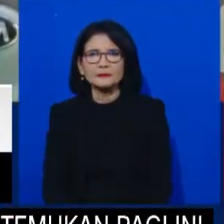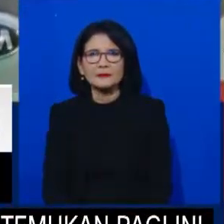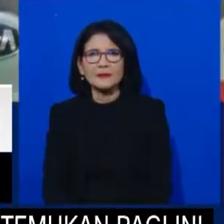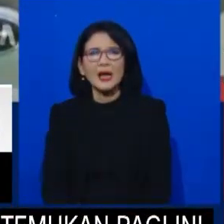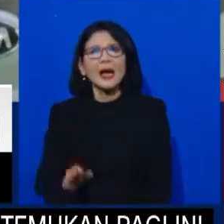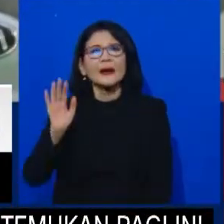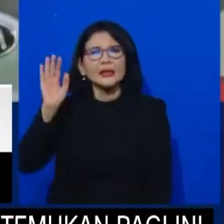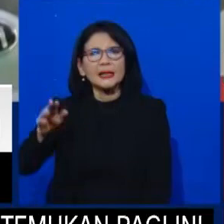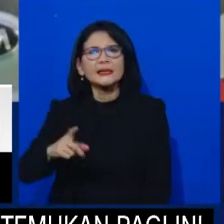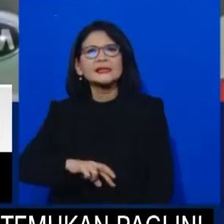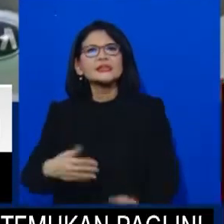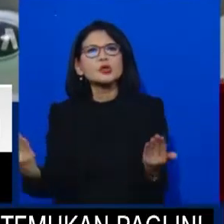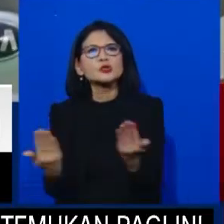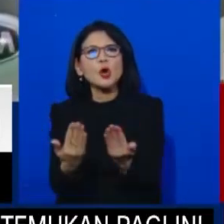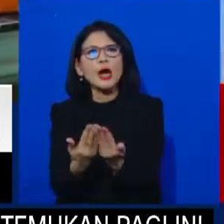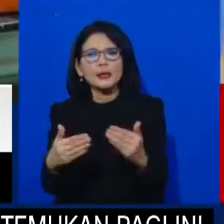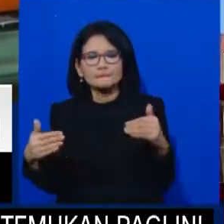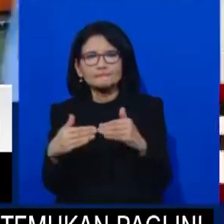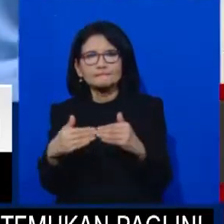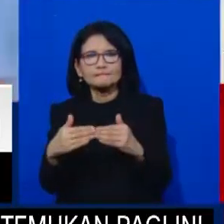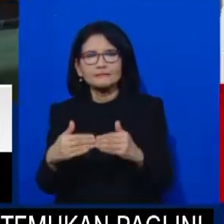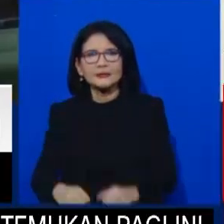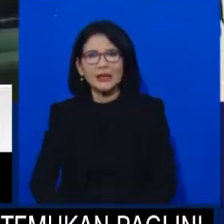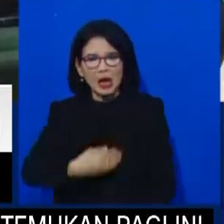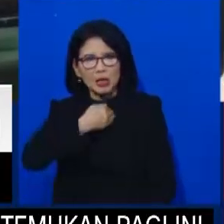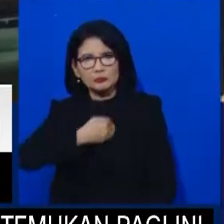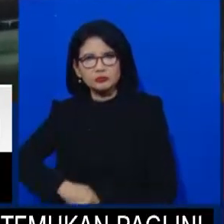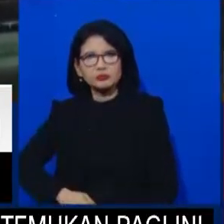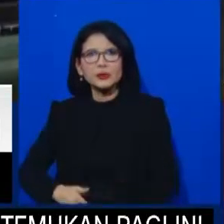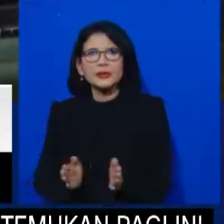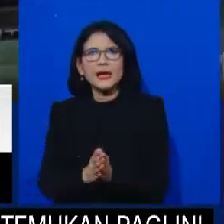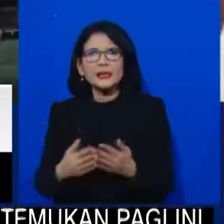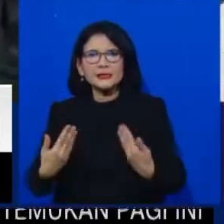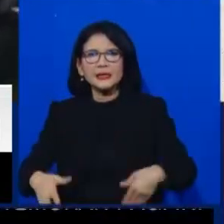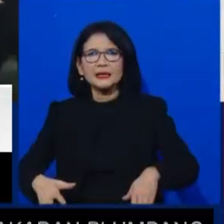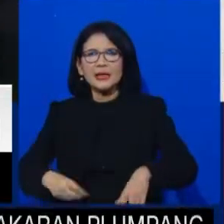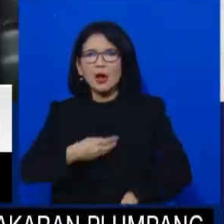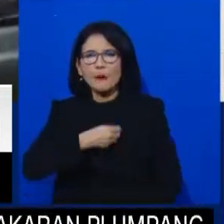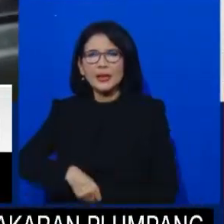akan dilakukan pencocokan antara postmortem dan juga antemortem, di mana postmortem ini adalah